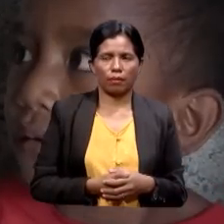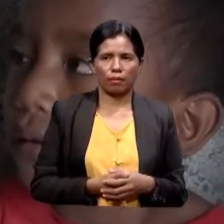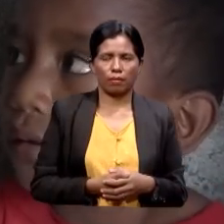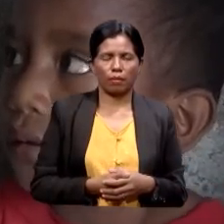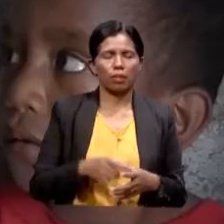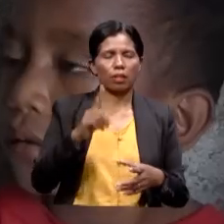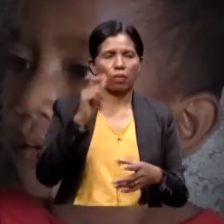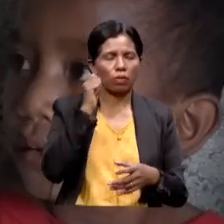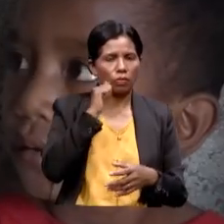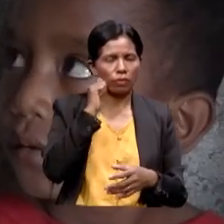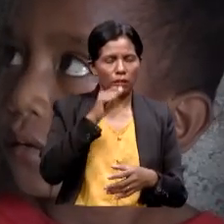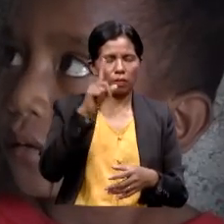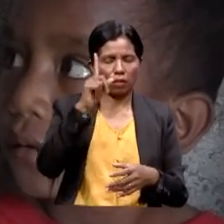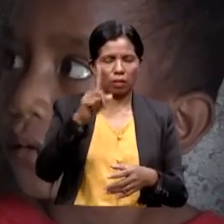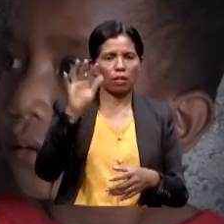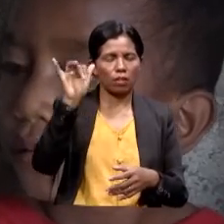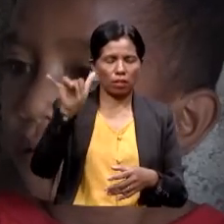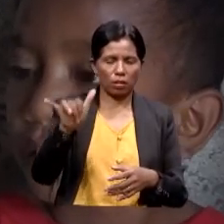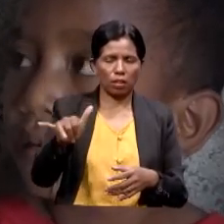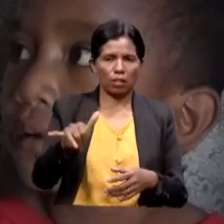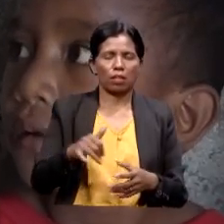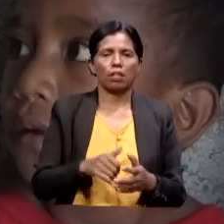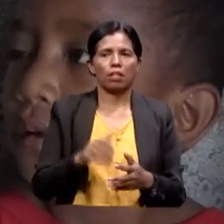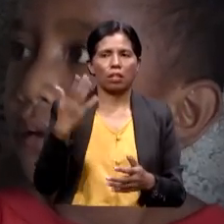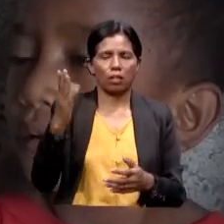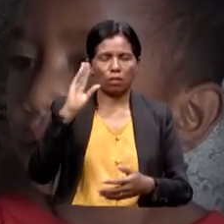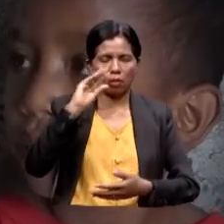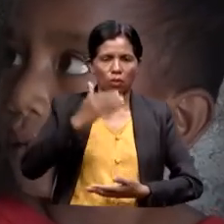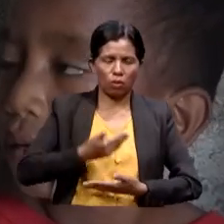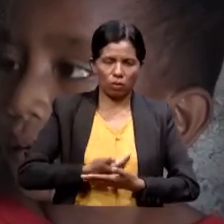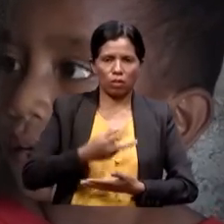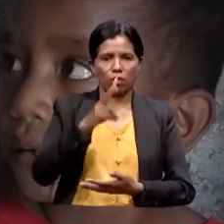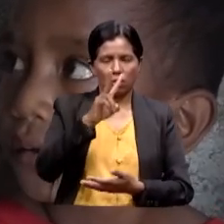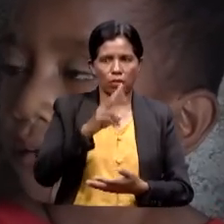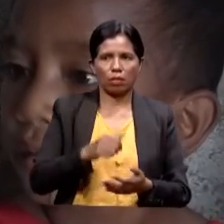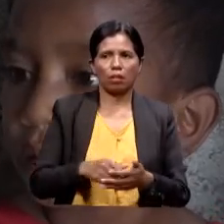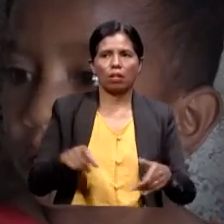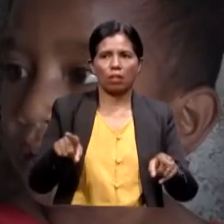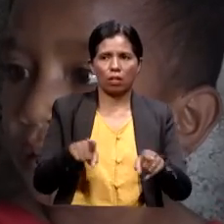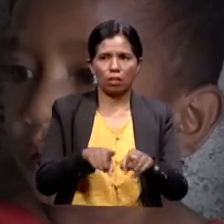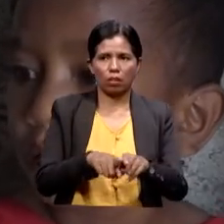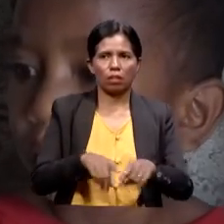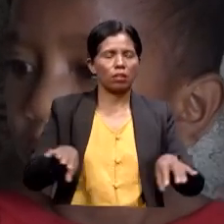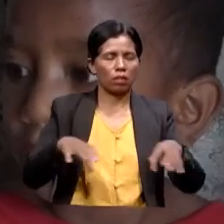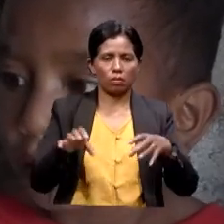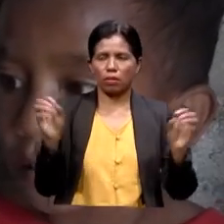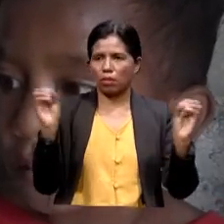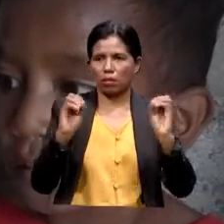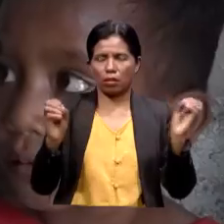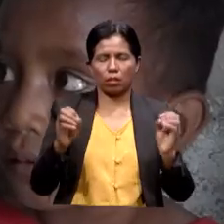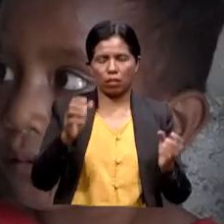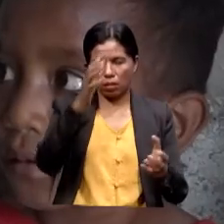Ida ihalete ne ba, ida iku ikulai, ida ne oan rua. Mai hanesa servisulai ha, ne katua